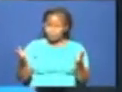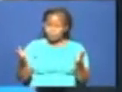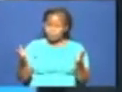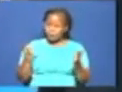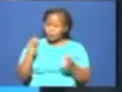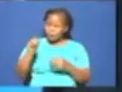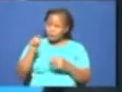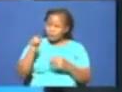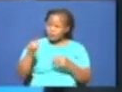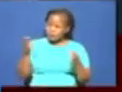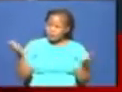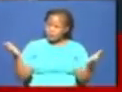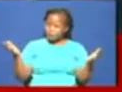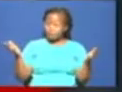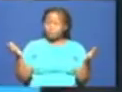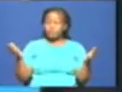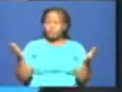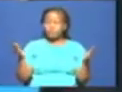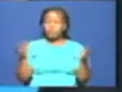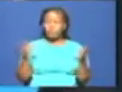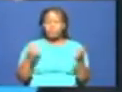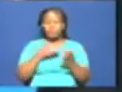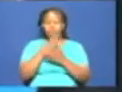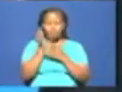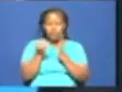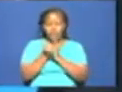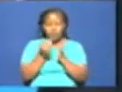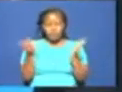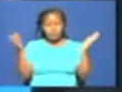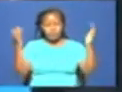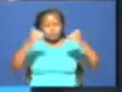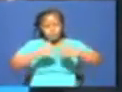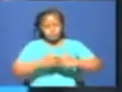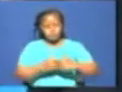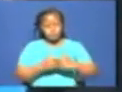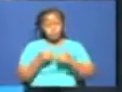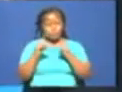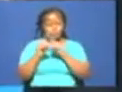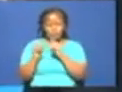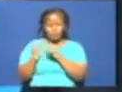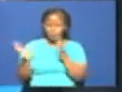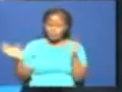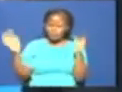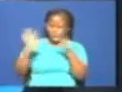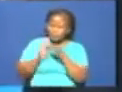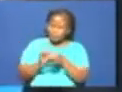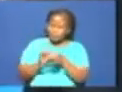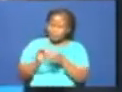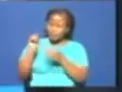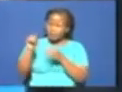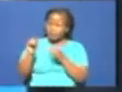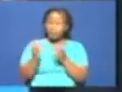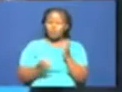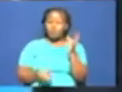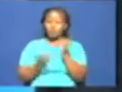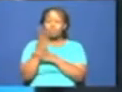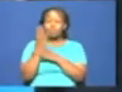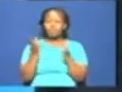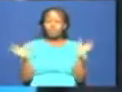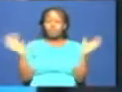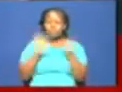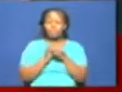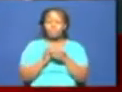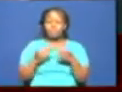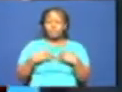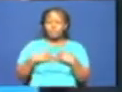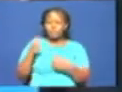itakuwa ni mseto. It will be a coalition, azimio